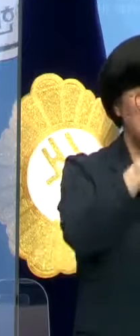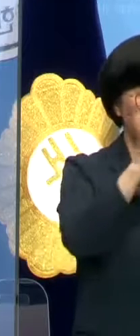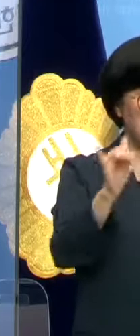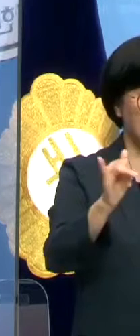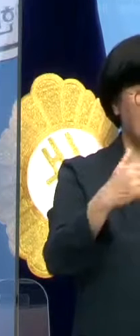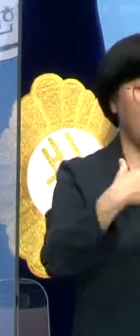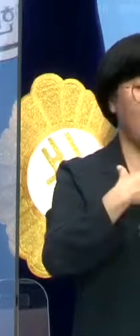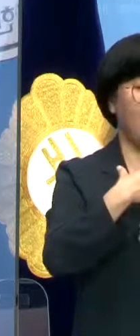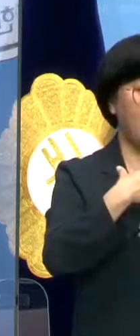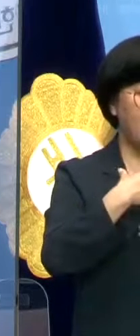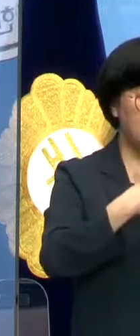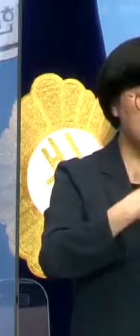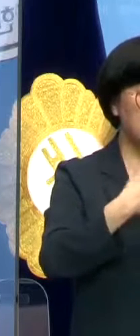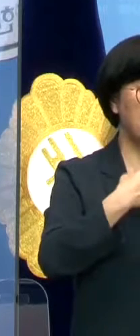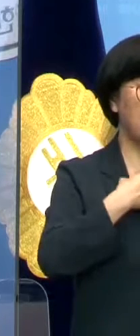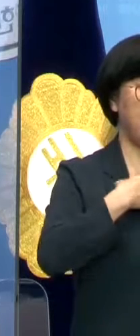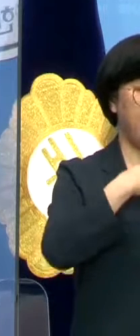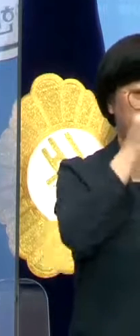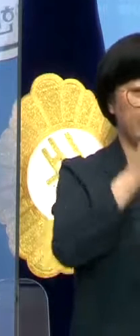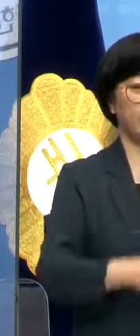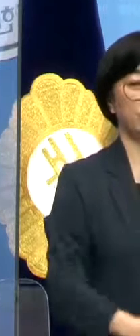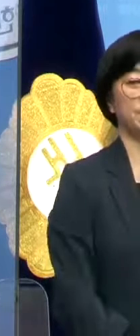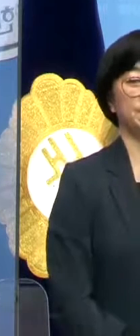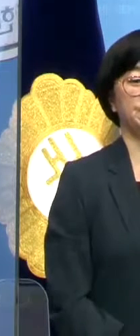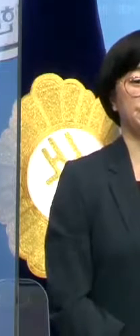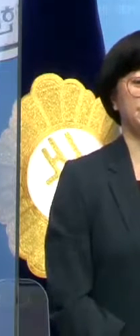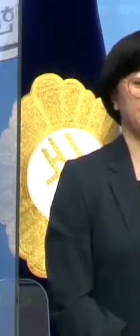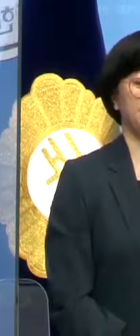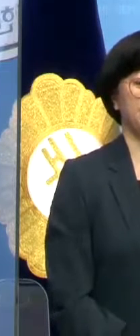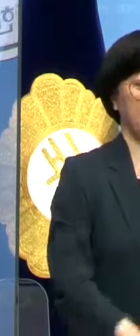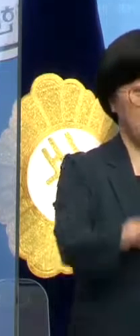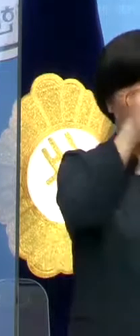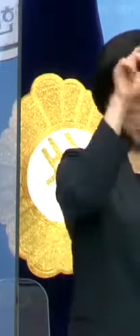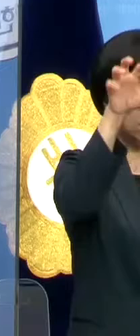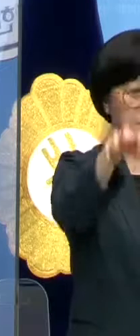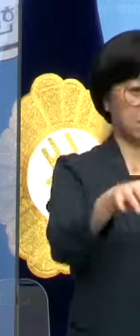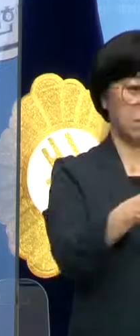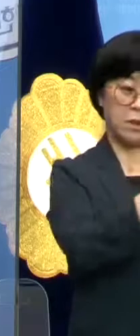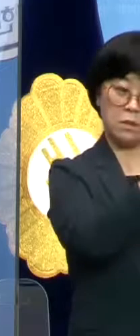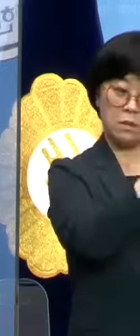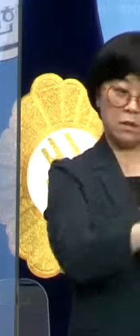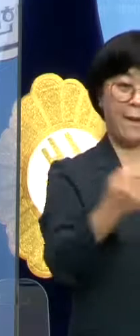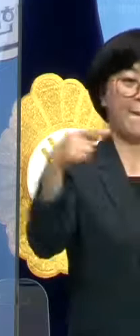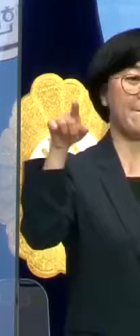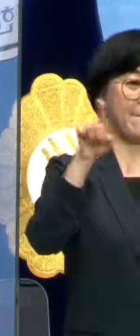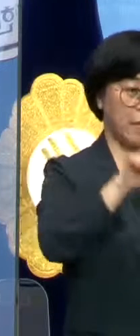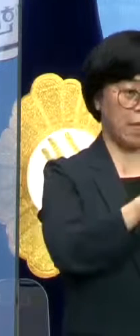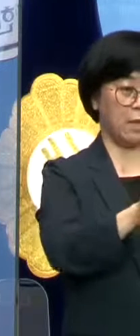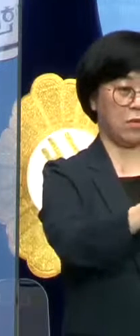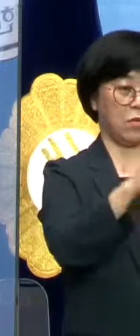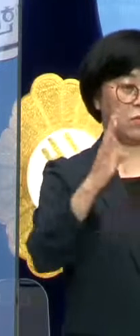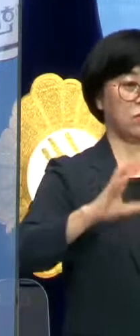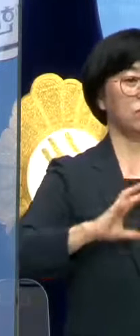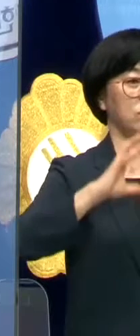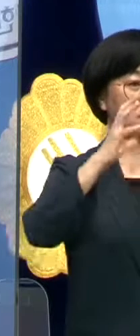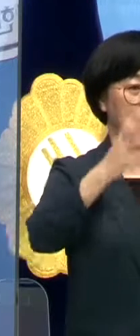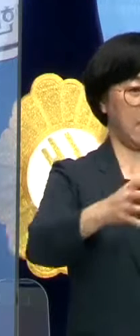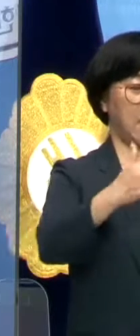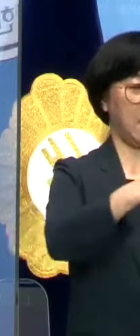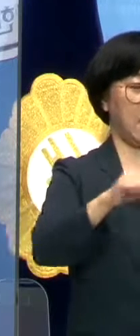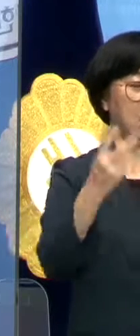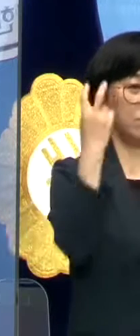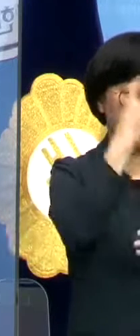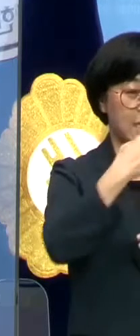안전을 위협하고 있습니다 경찰청과 인천광역시 가 공동 주최하는 국제 치안 서는